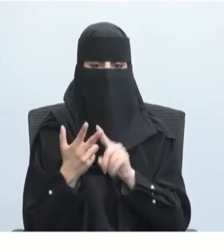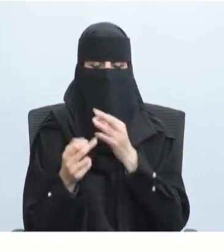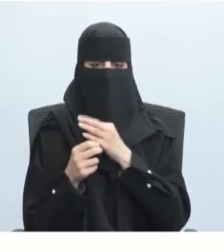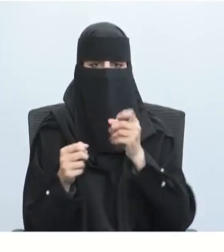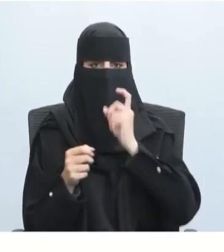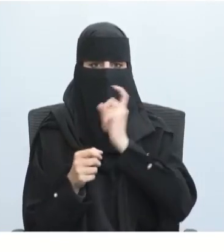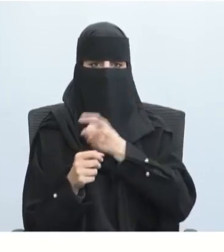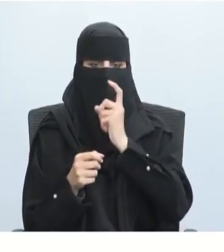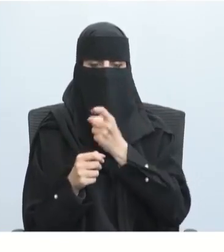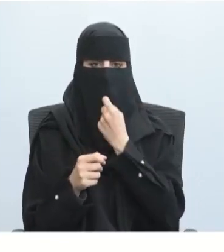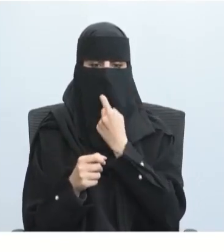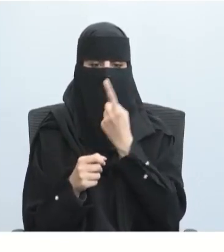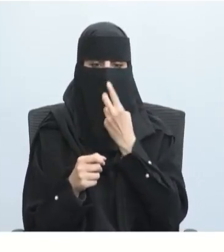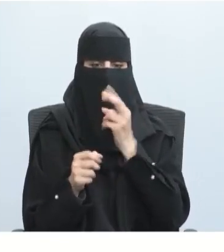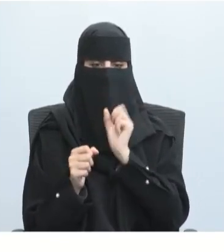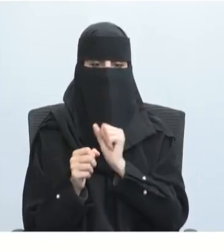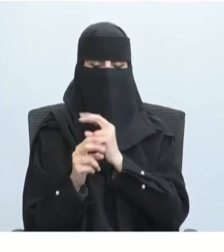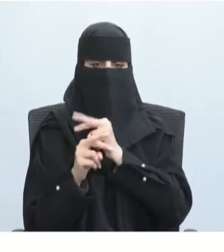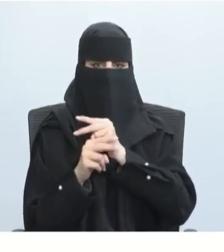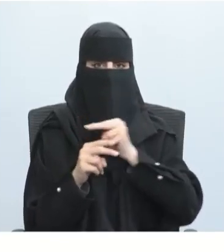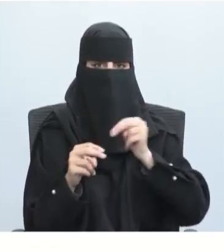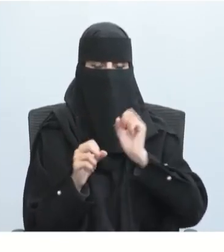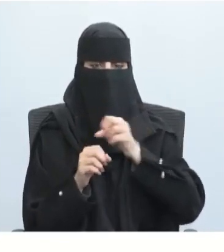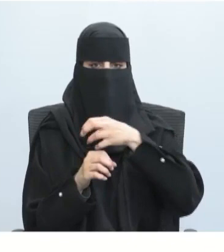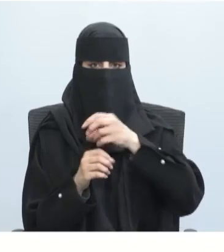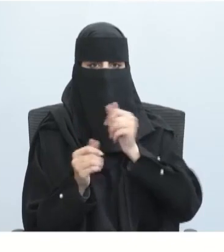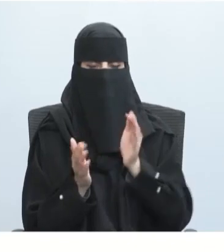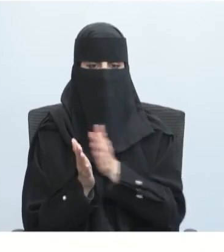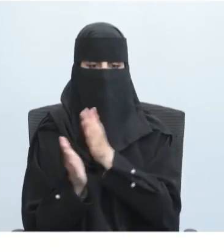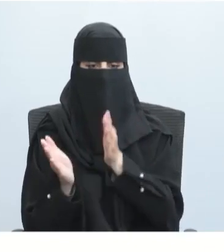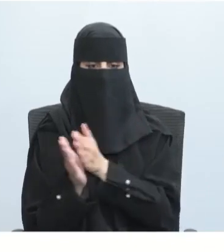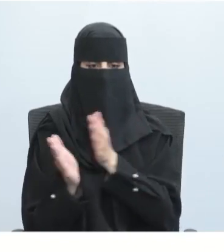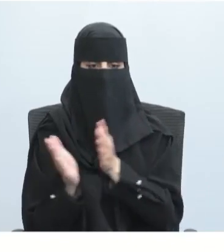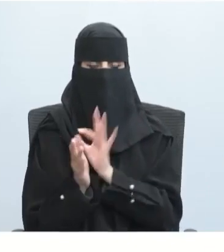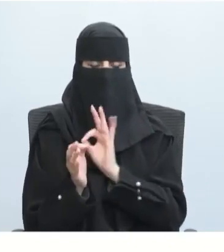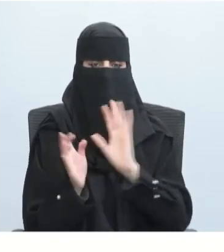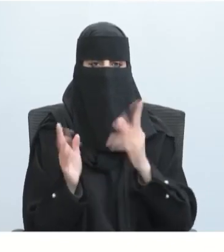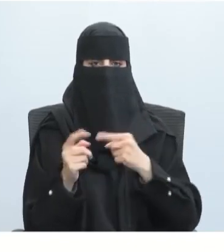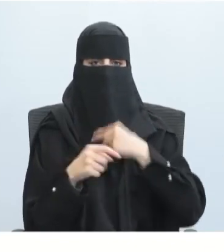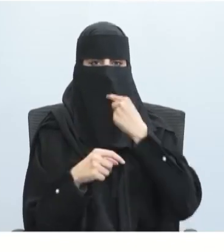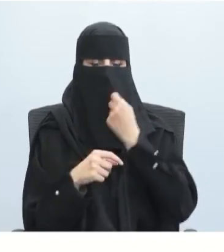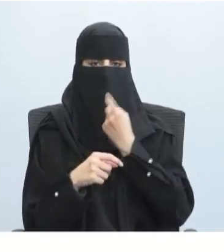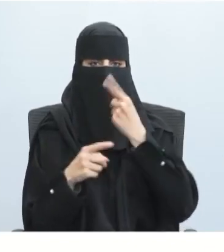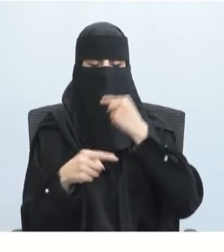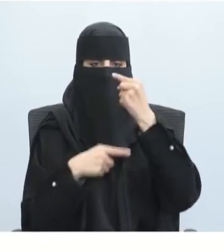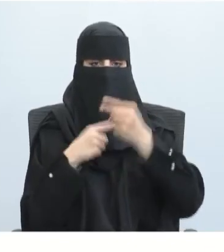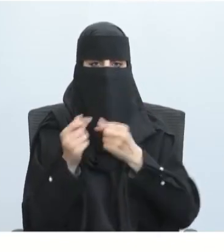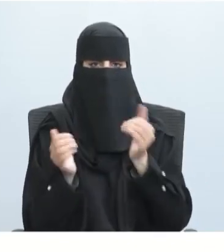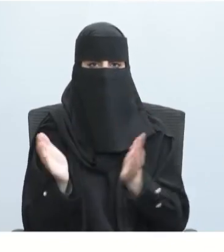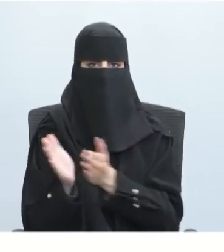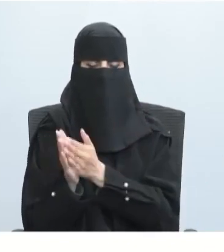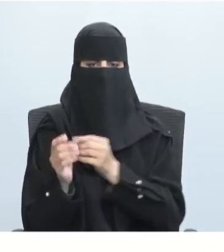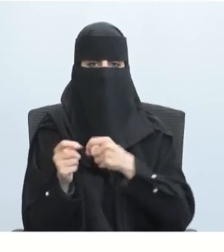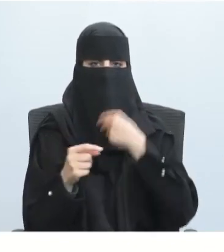القصد السنوي قد يكون سلسله من الودائع قد تقوم بايداع على مثلا كل عام لمده فتره او فتره